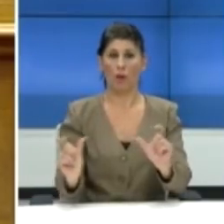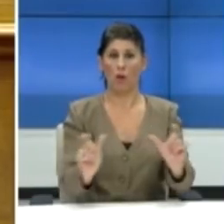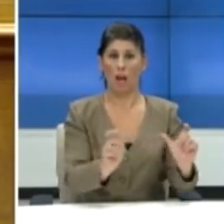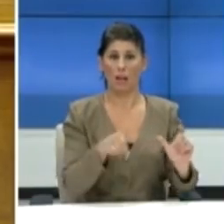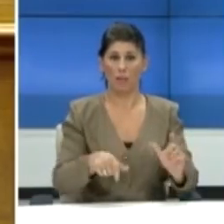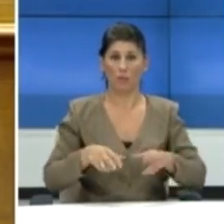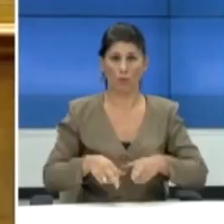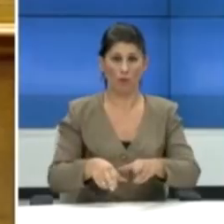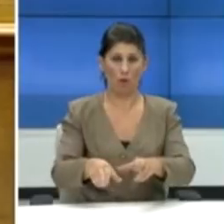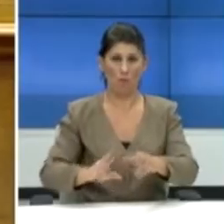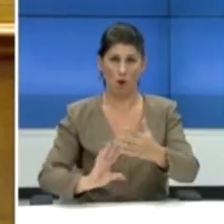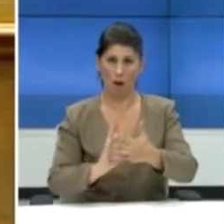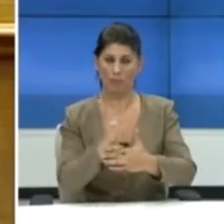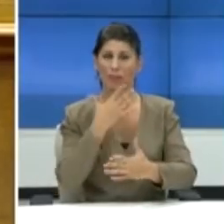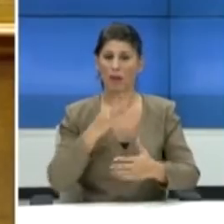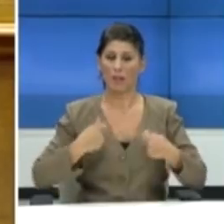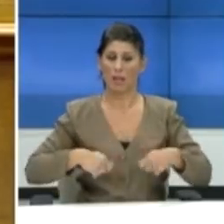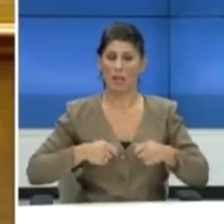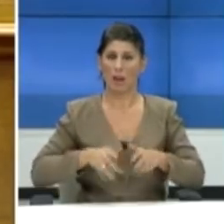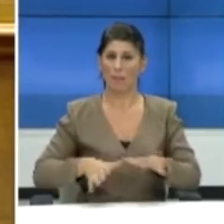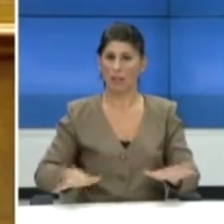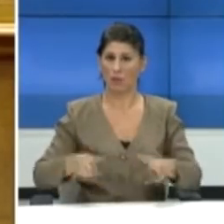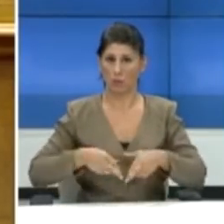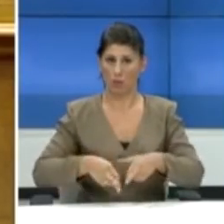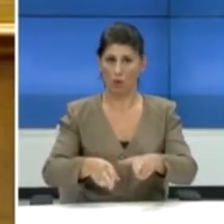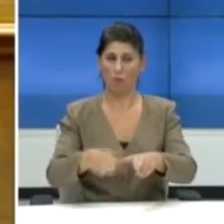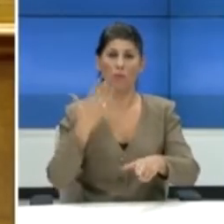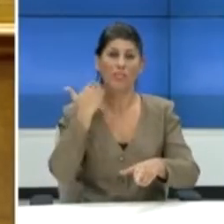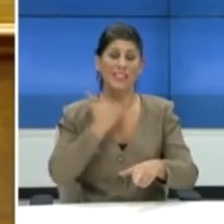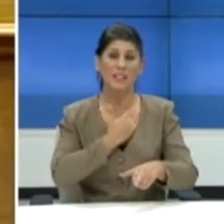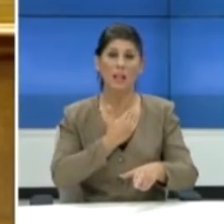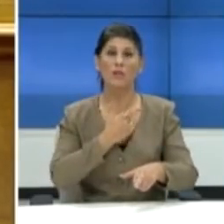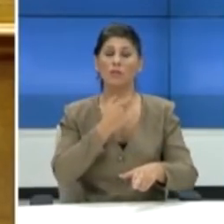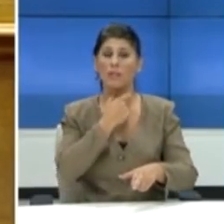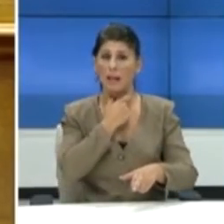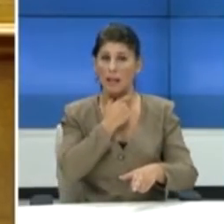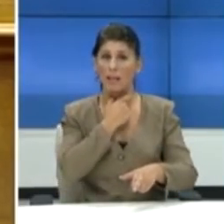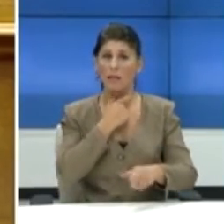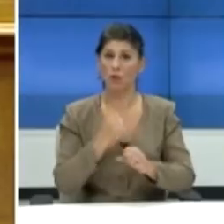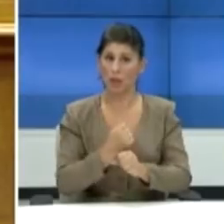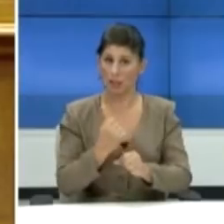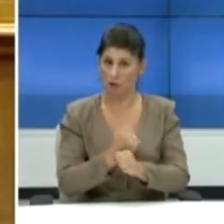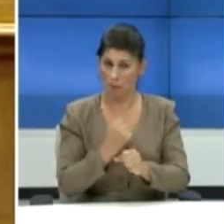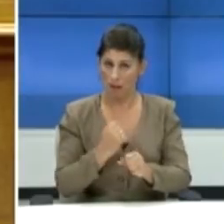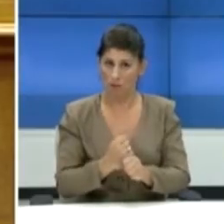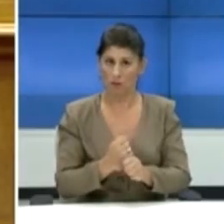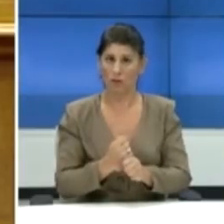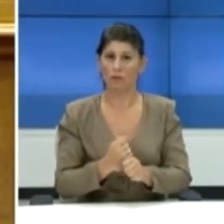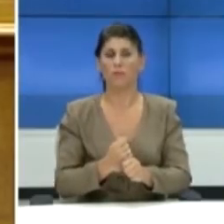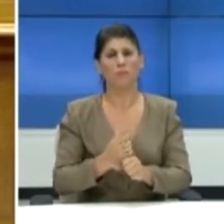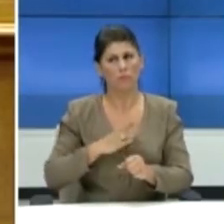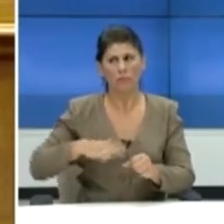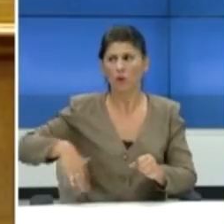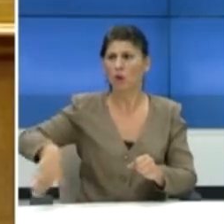του δρόμου ανάπτυξης, δηλαδή του καπιταλιστικού δρόμου, θυσιάζοντας τις ανάγκες των εργαζομένων, των